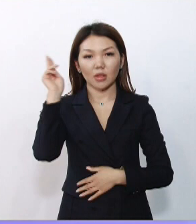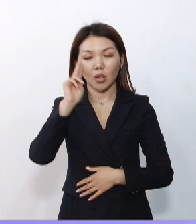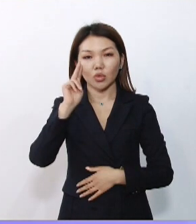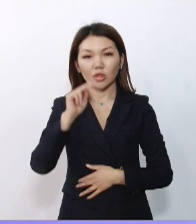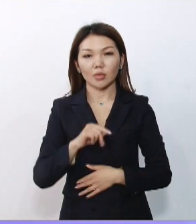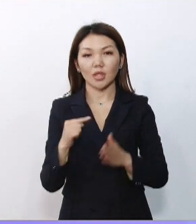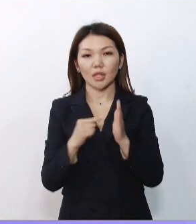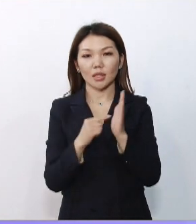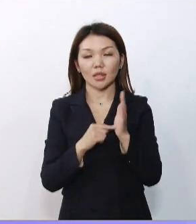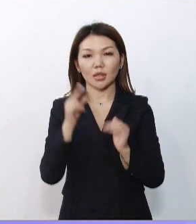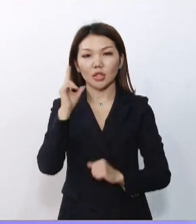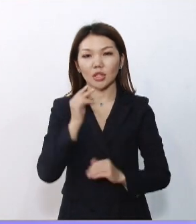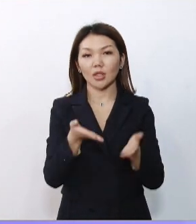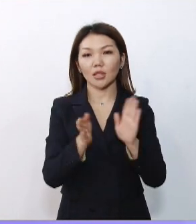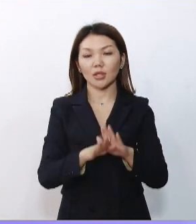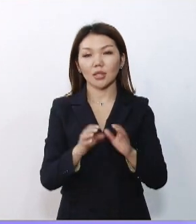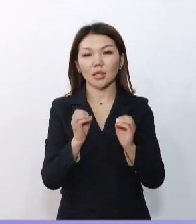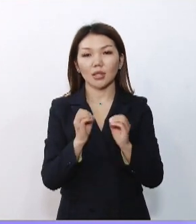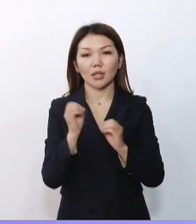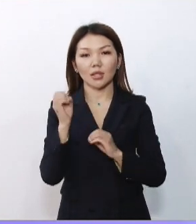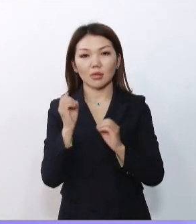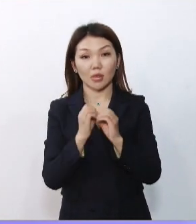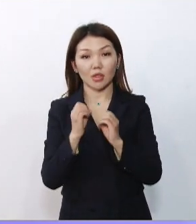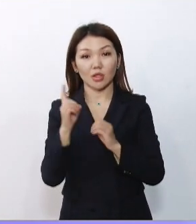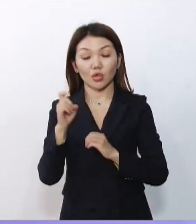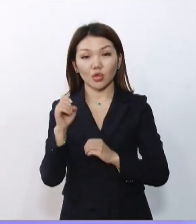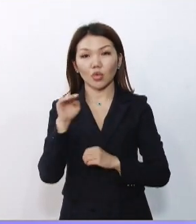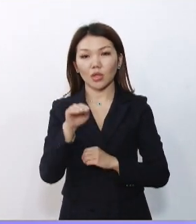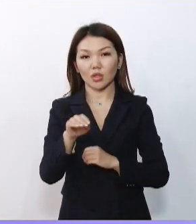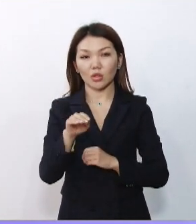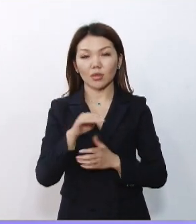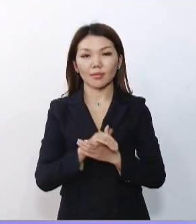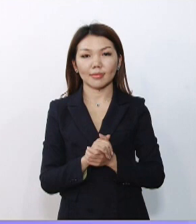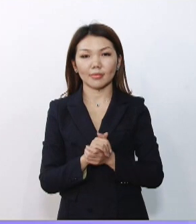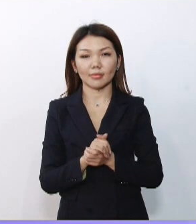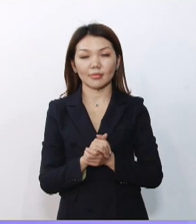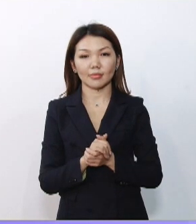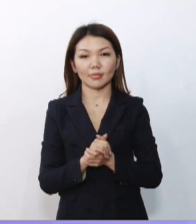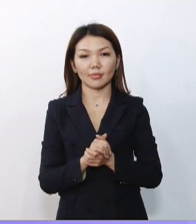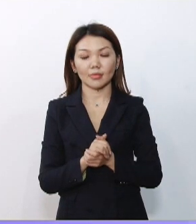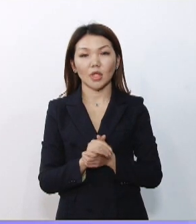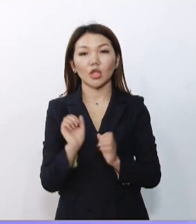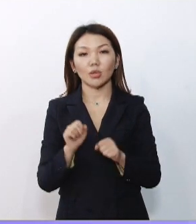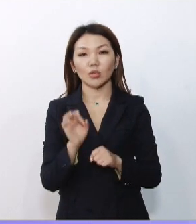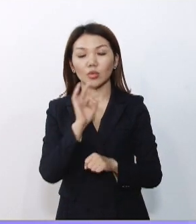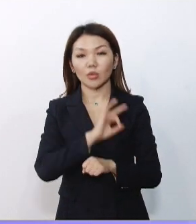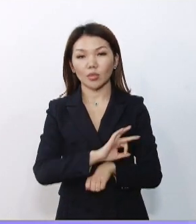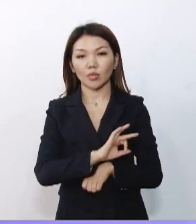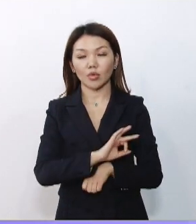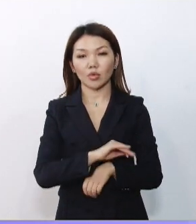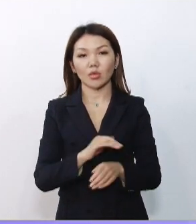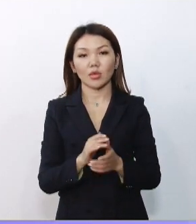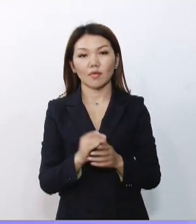Научимся делить числа с остатком на 10, 100, 1000 и сможем применить навыки деления